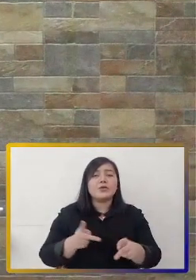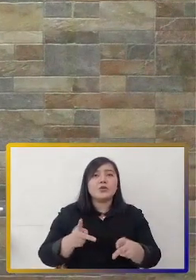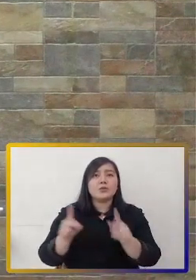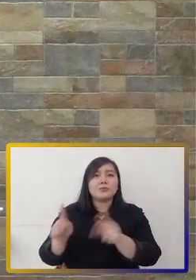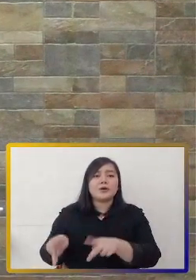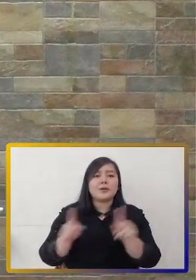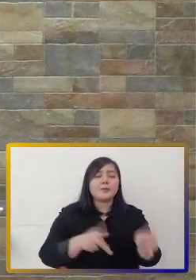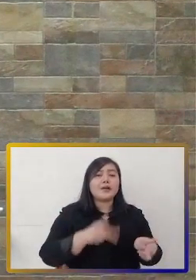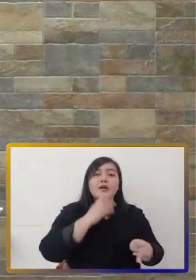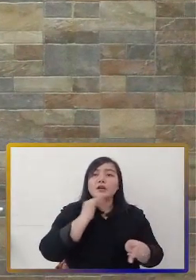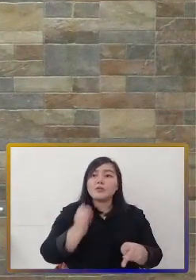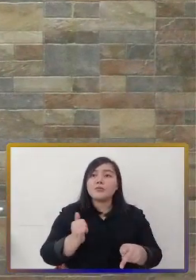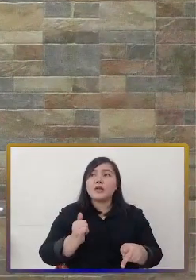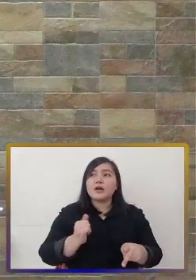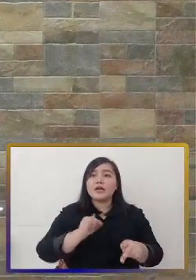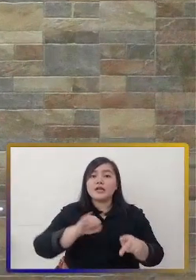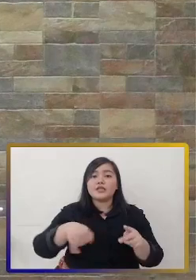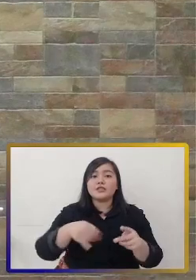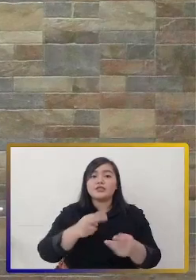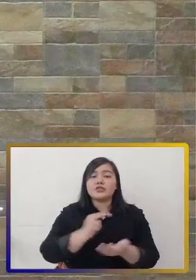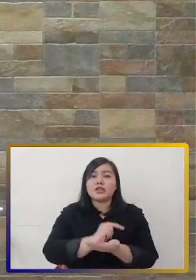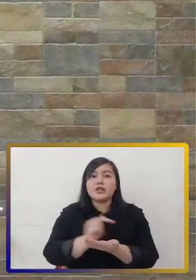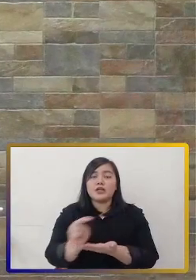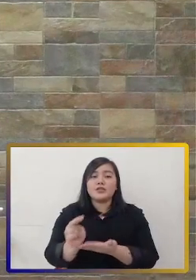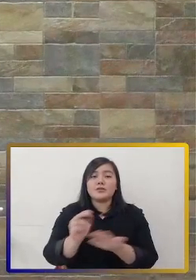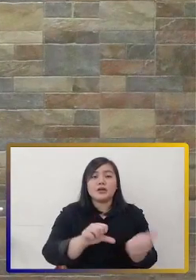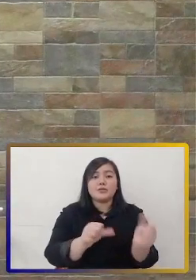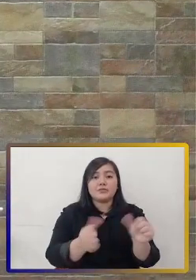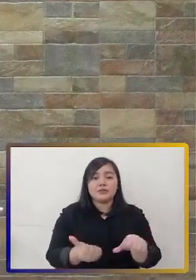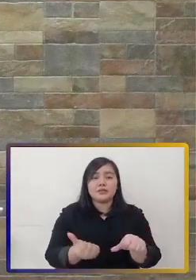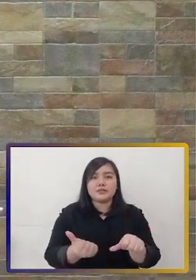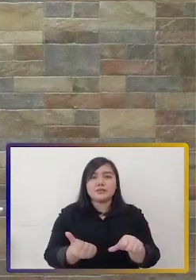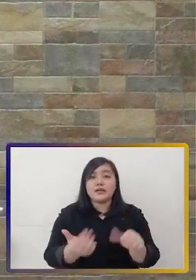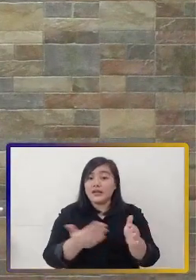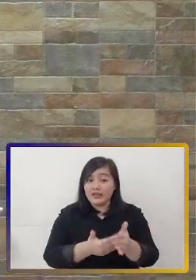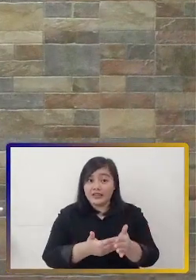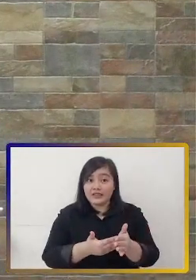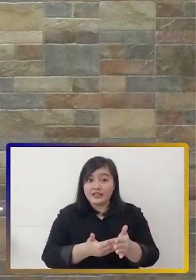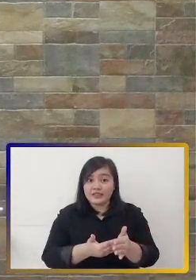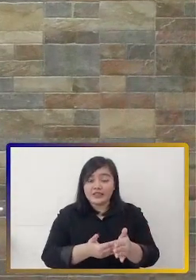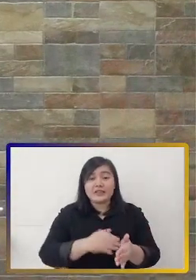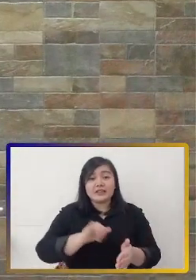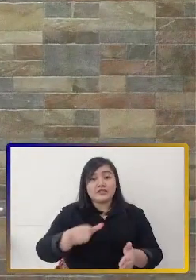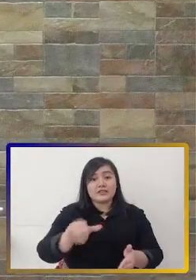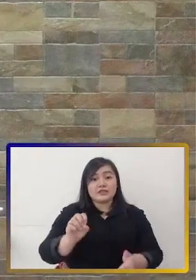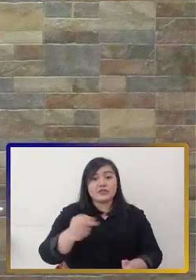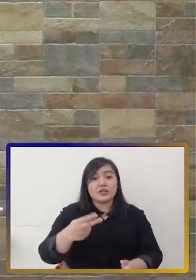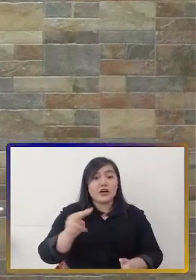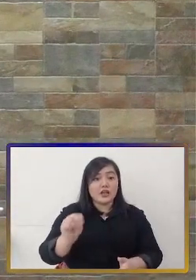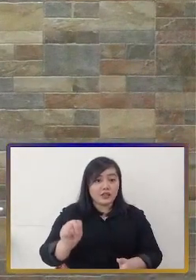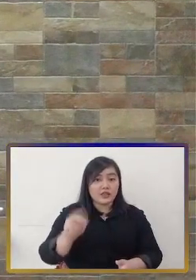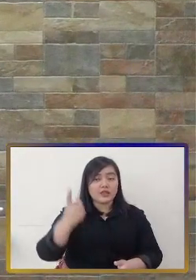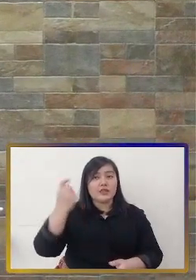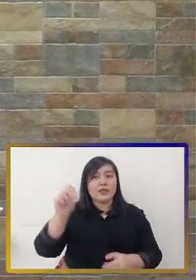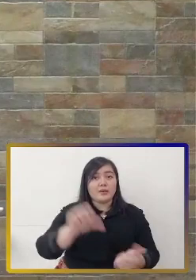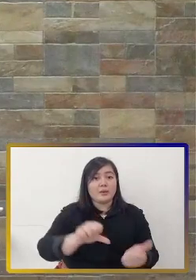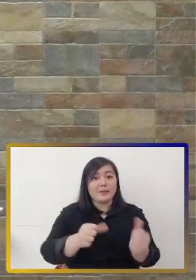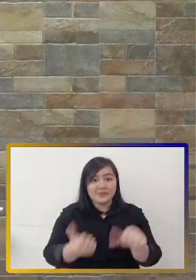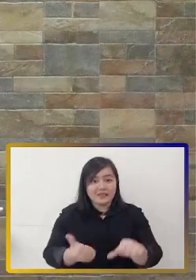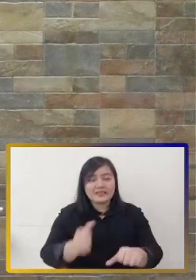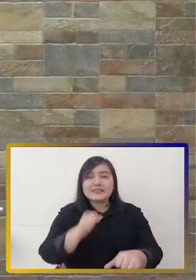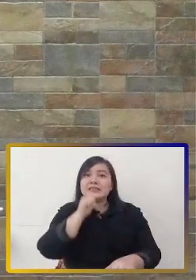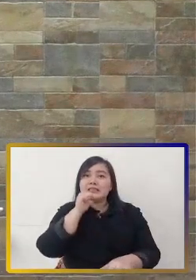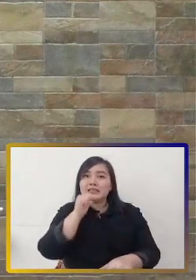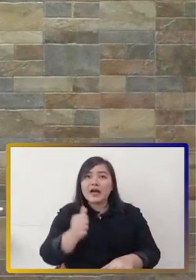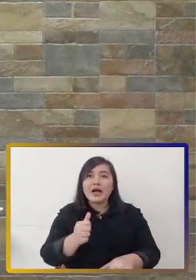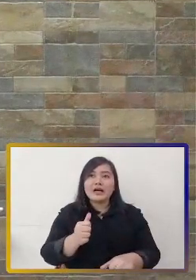siya ang founder ng church. All right? Nililibibigyan ko lamang po kayo ng recap. Hindi siya ang founder ng church,